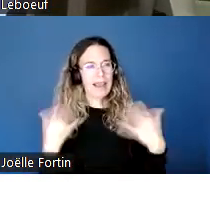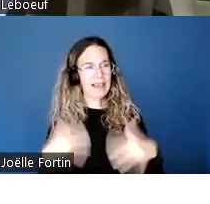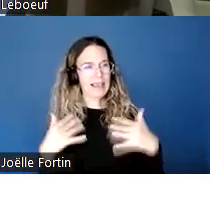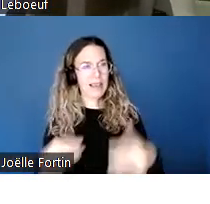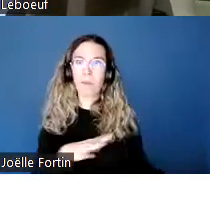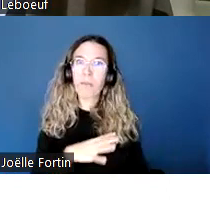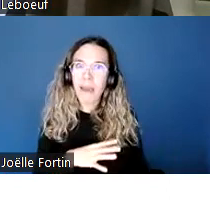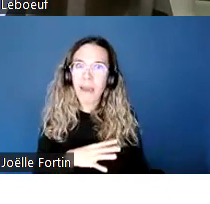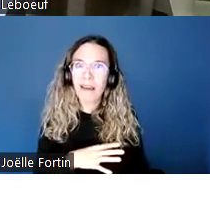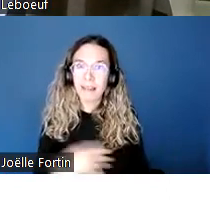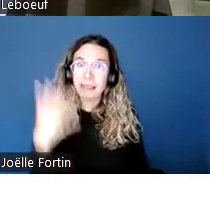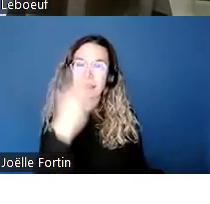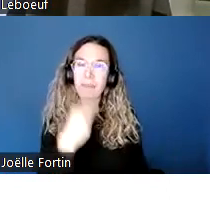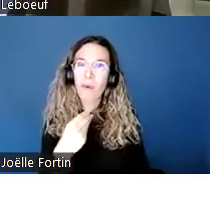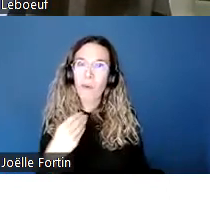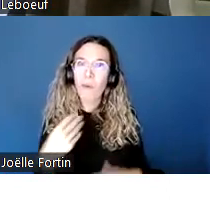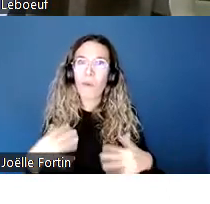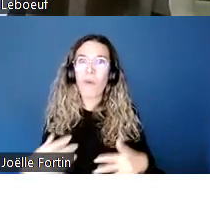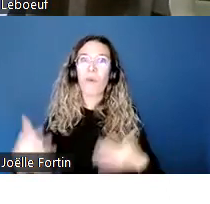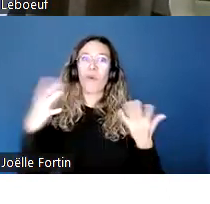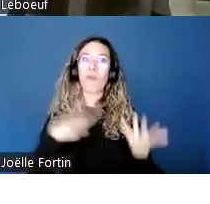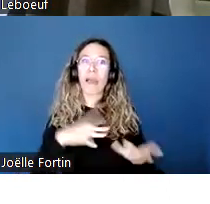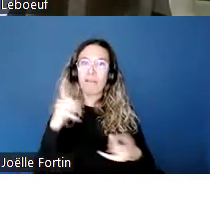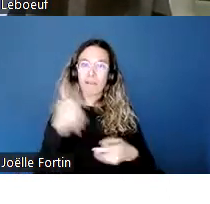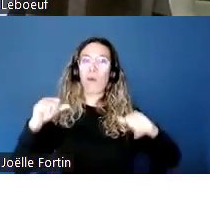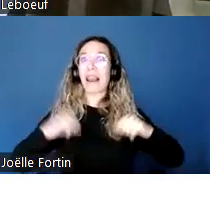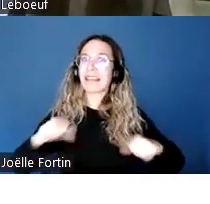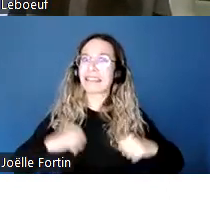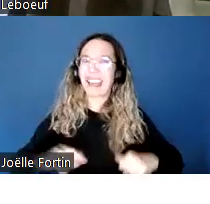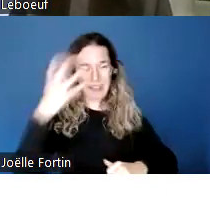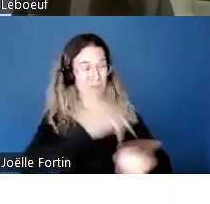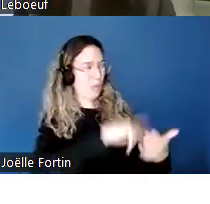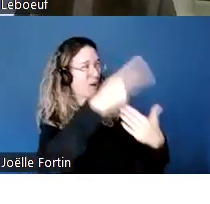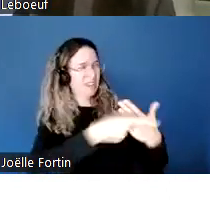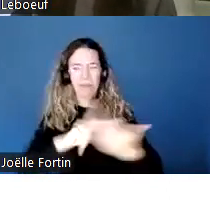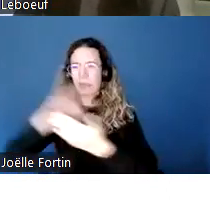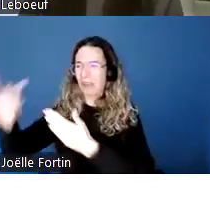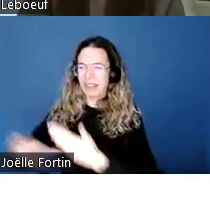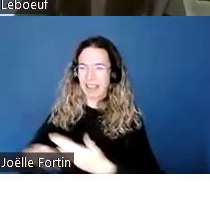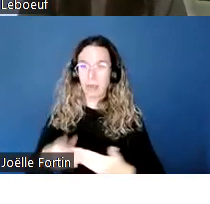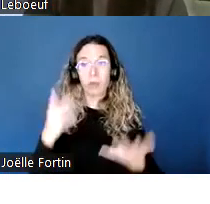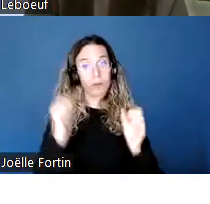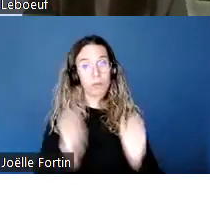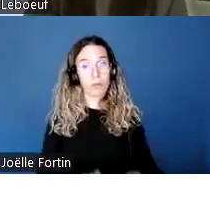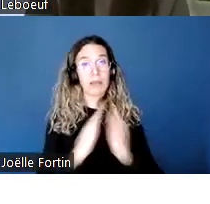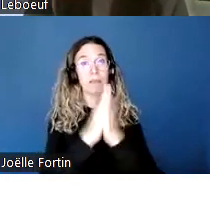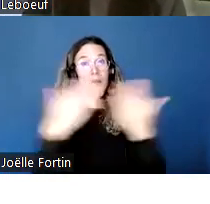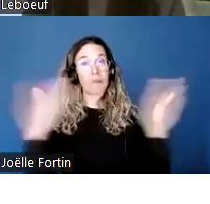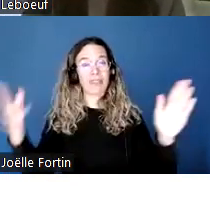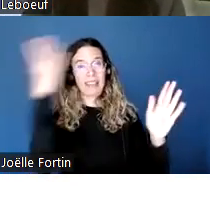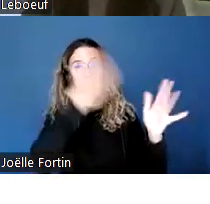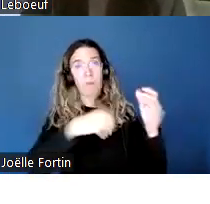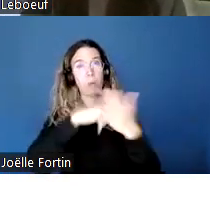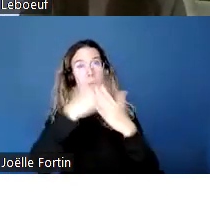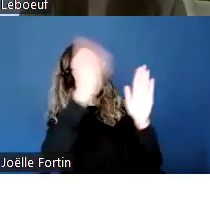c'est beau un programme. Encore faut-il qu'il soit mis à l'essai parce qu'il y a des tablettes de bibliothèque qui peuvent être pleines de beaux programmes, mais